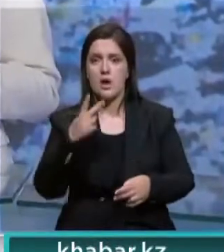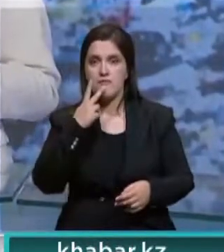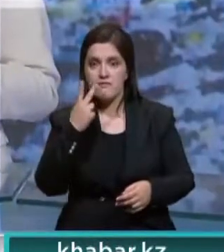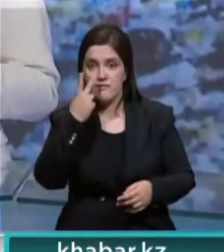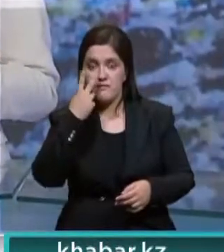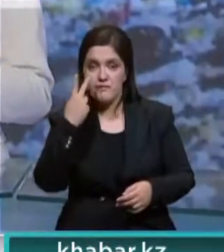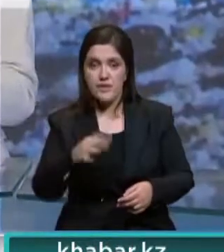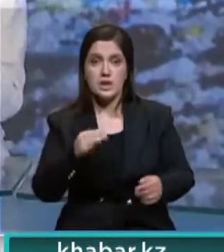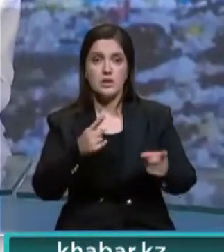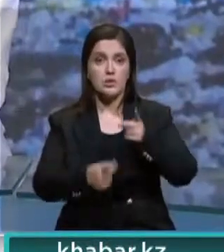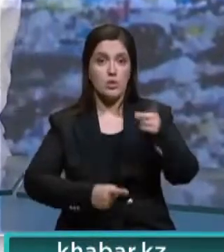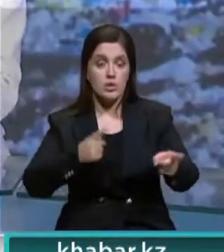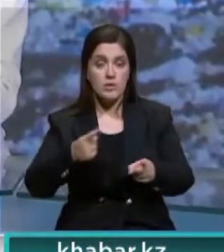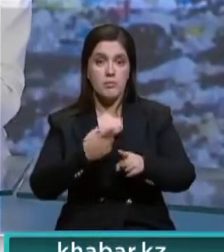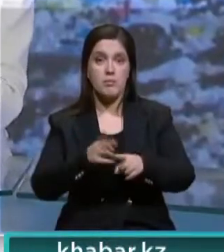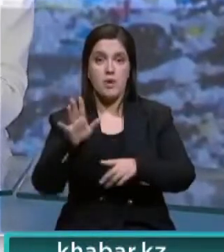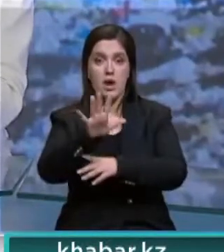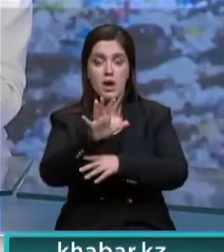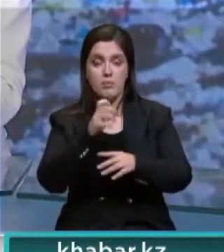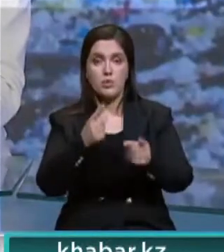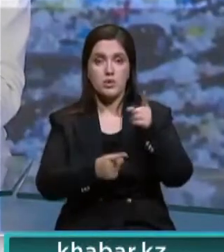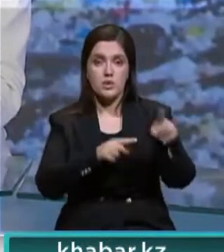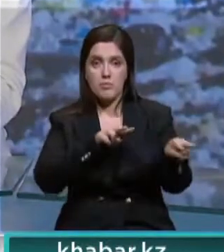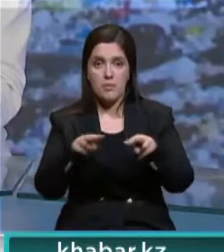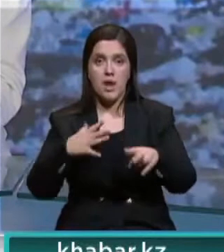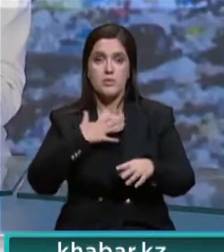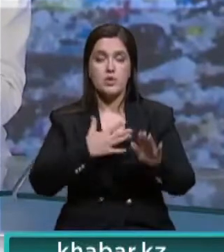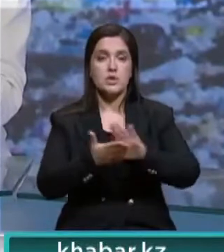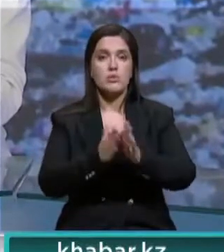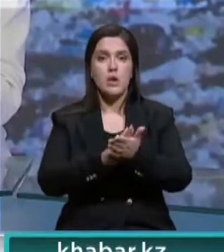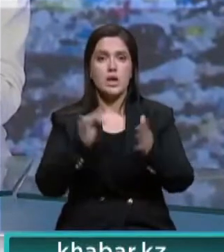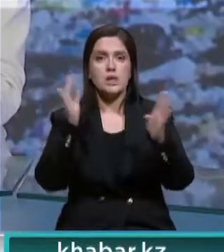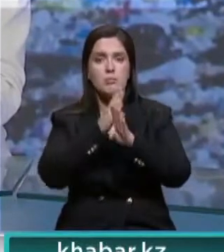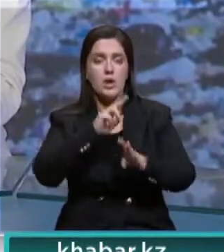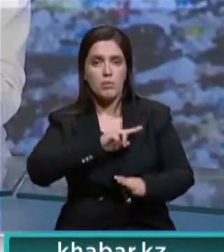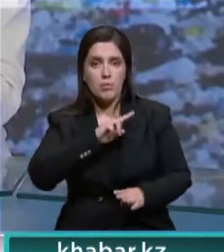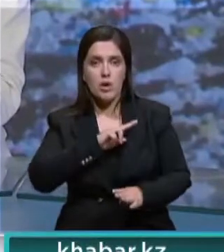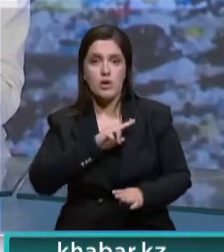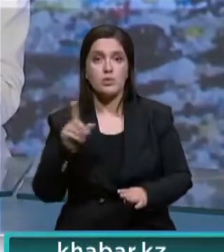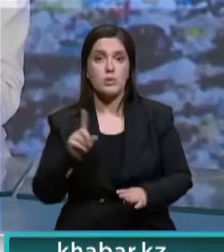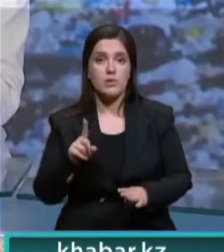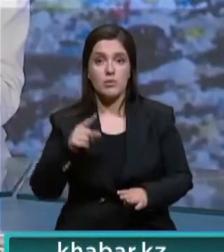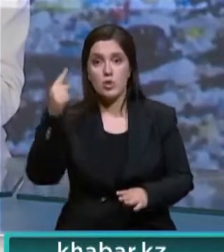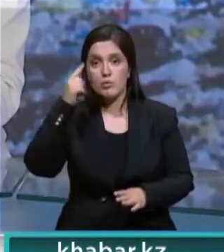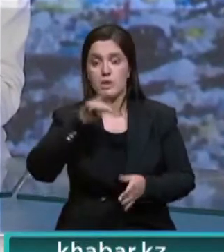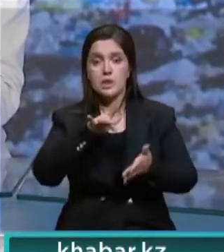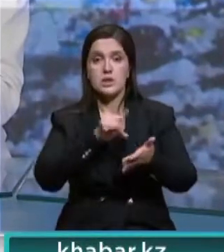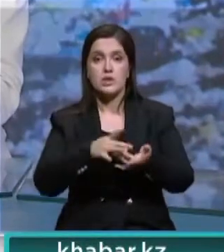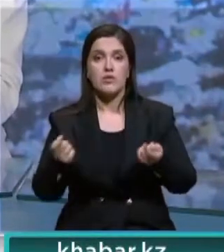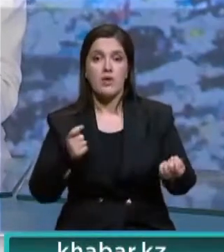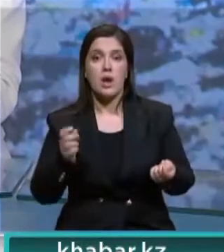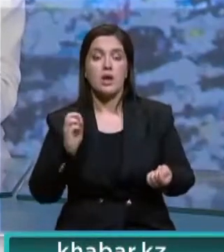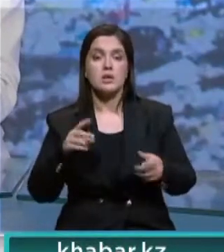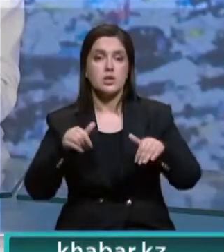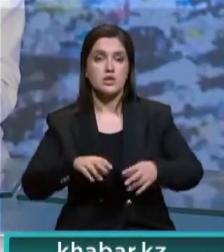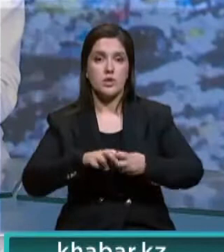видно даже из космоса. Она запечатлена на снимках космического мониторинга. Обеспокоены ситуацией экологи. А вот что по этому поводу думают городские